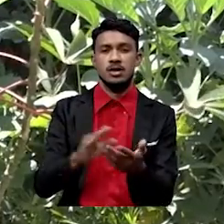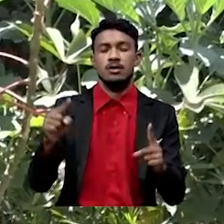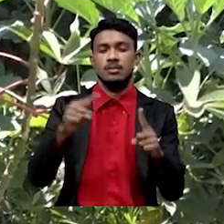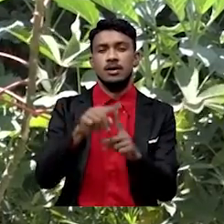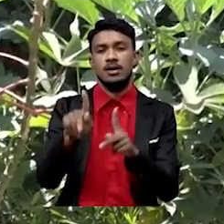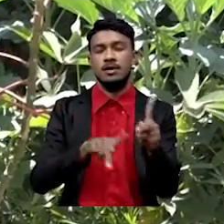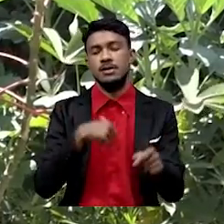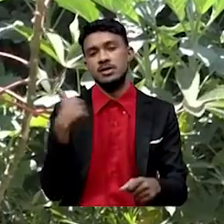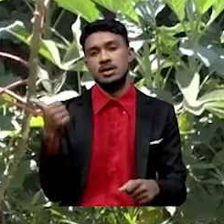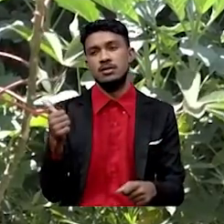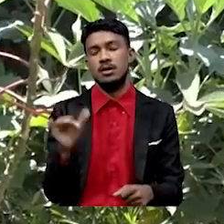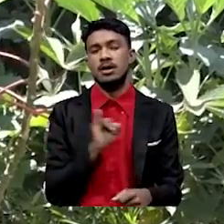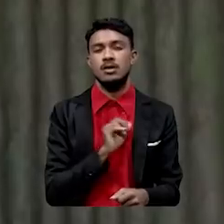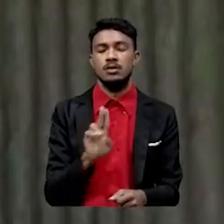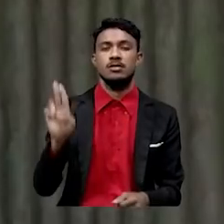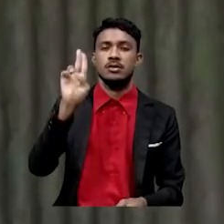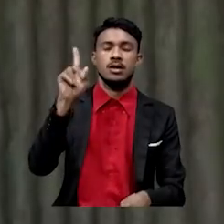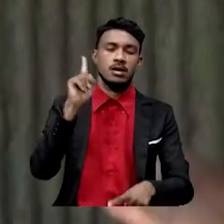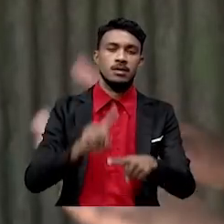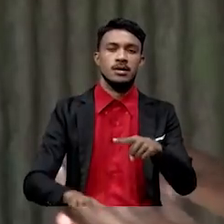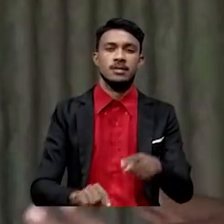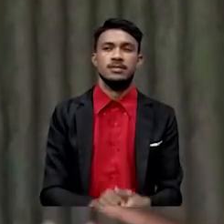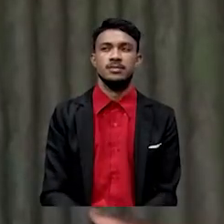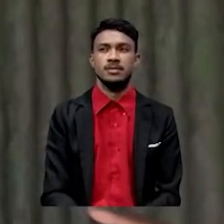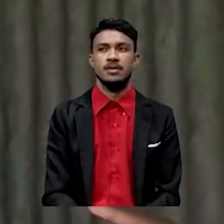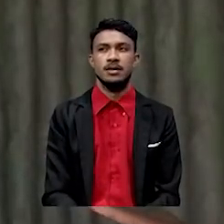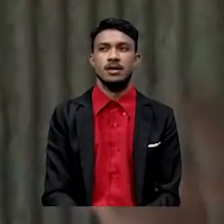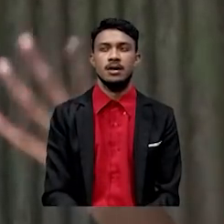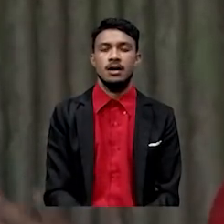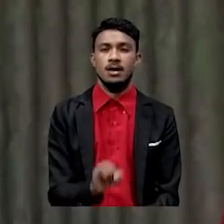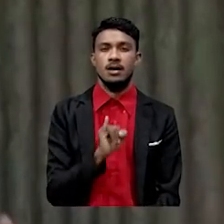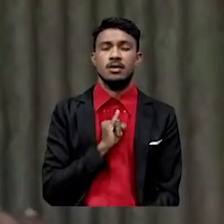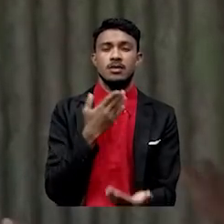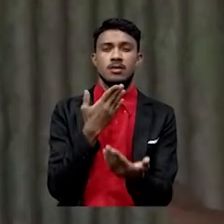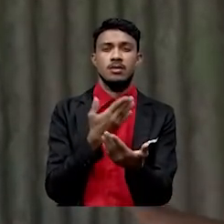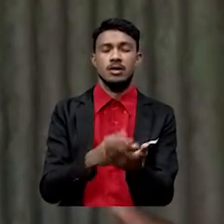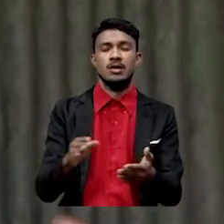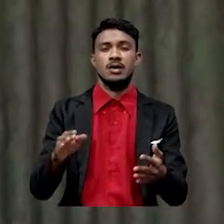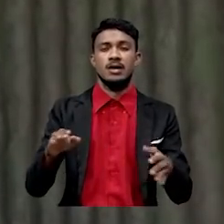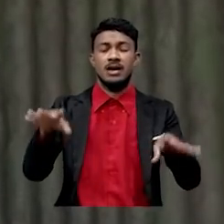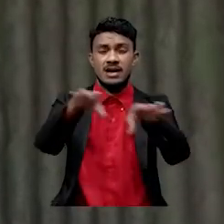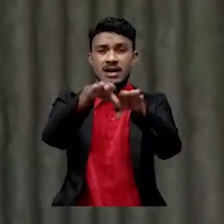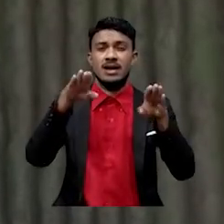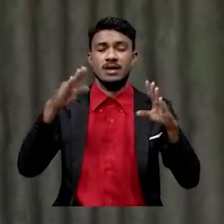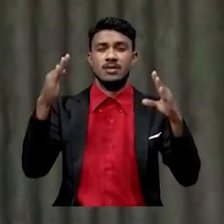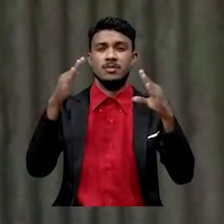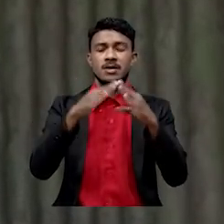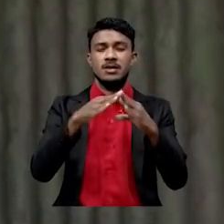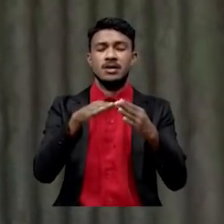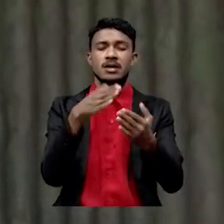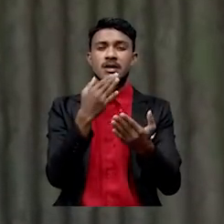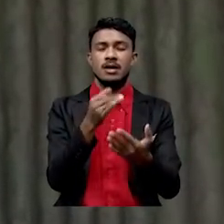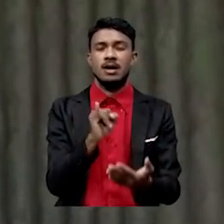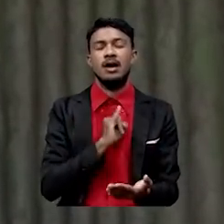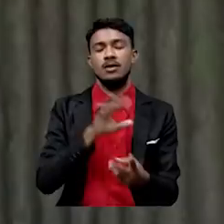uja tan lah beli ona. Oin hawa ida hawa re, kalian serne mali dia sosaka.